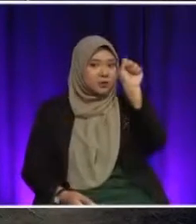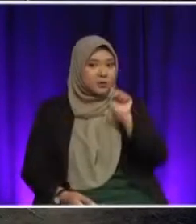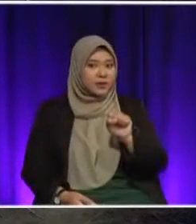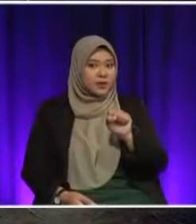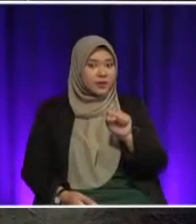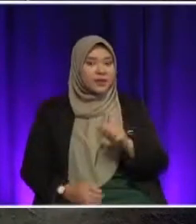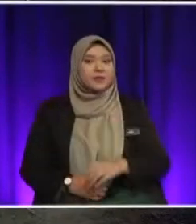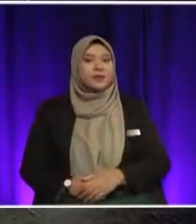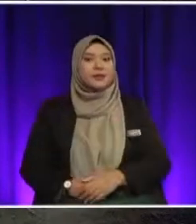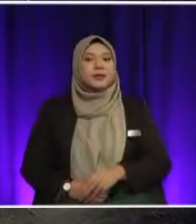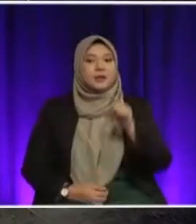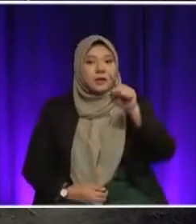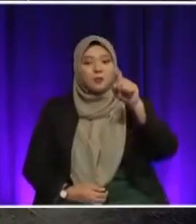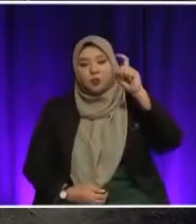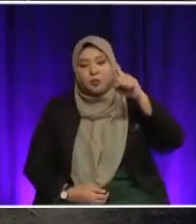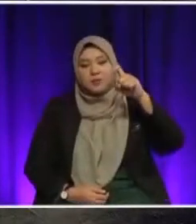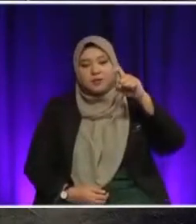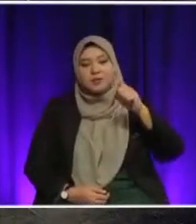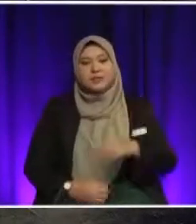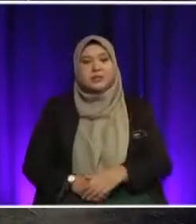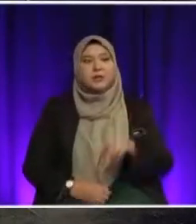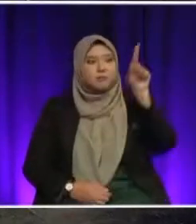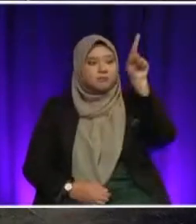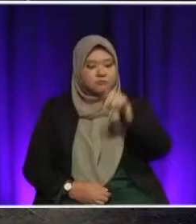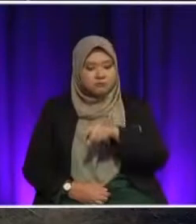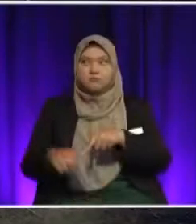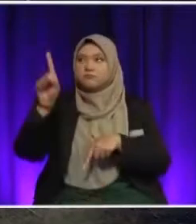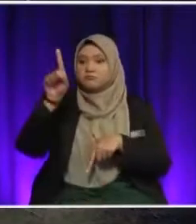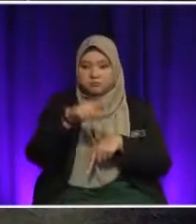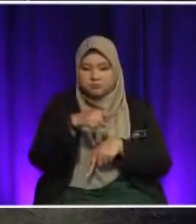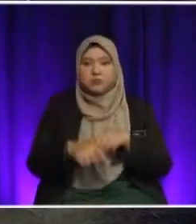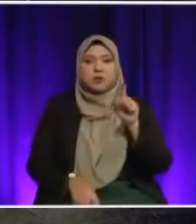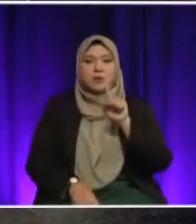fungsi dan juga bagian-bagiannya dengan bahagia